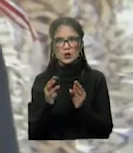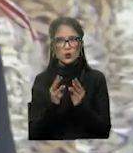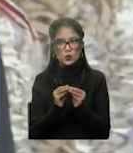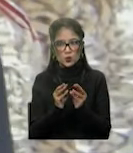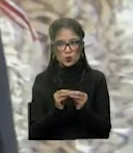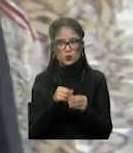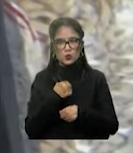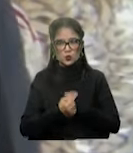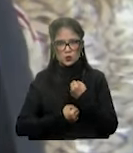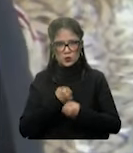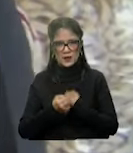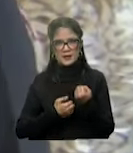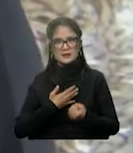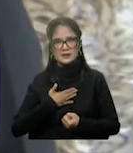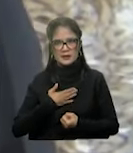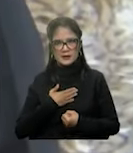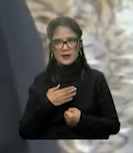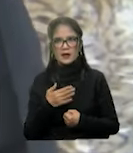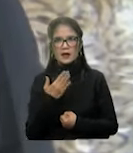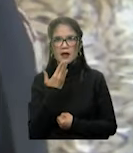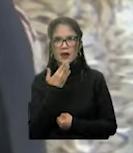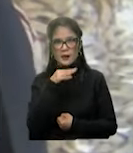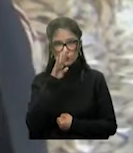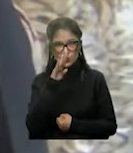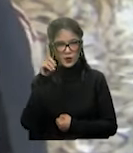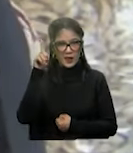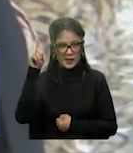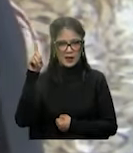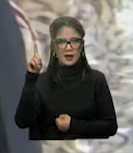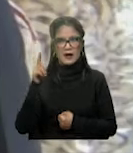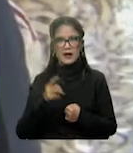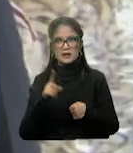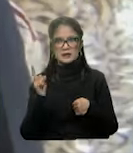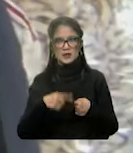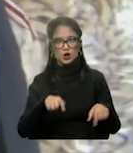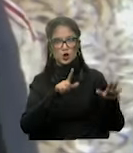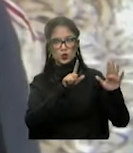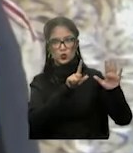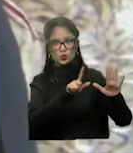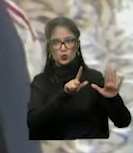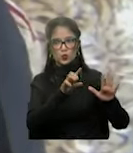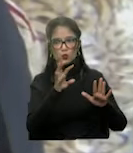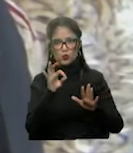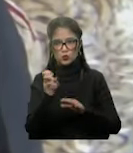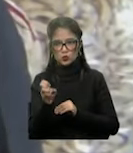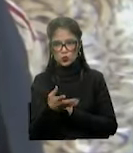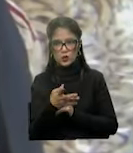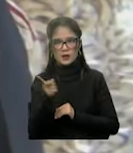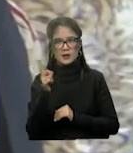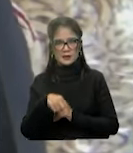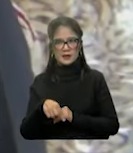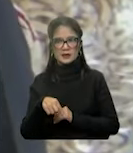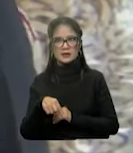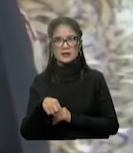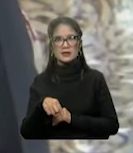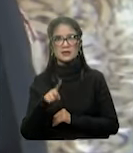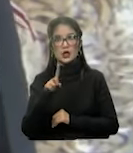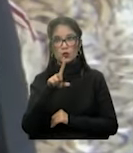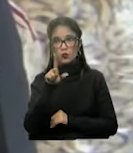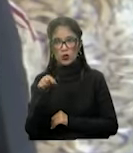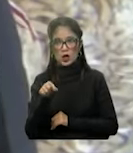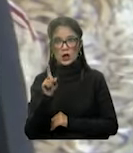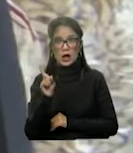Queen Management. Alhamdulillah di 70 juta ada. Per bulan ya? Oh, kalau per